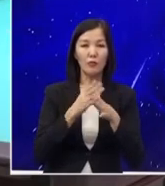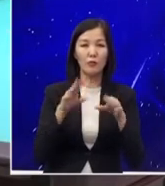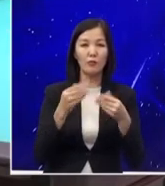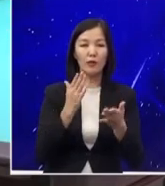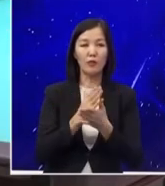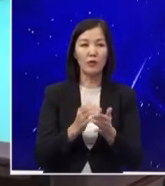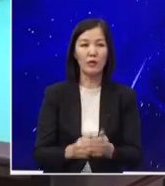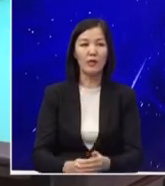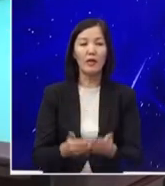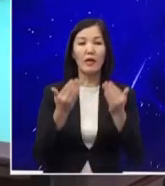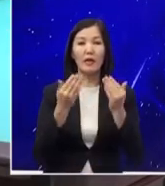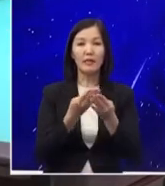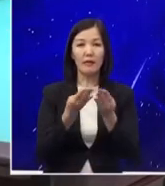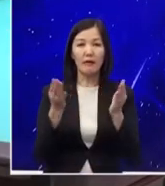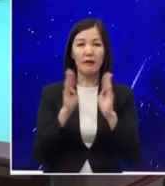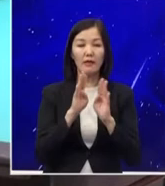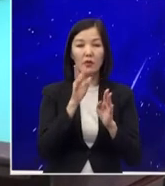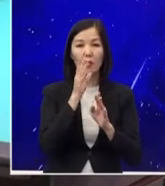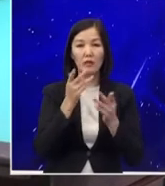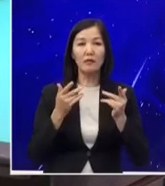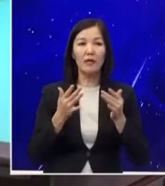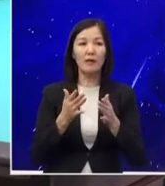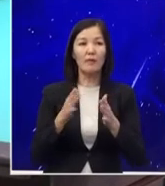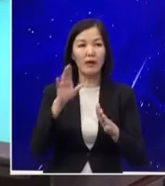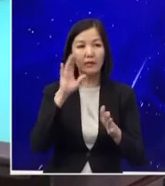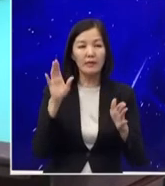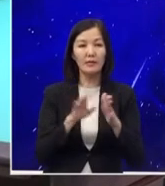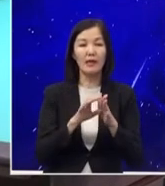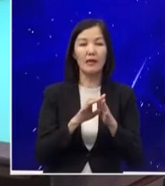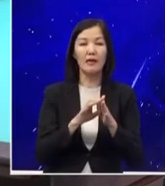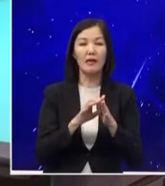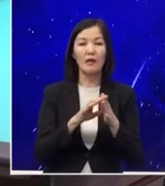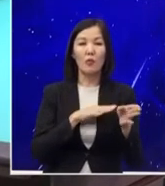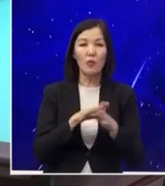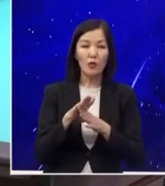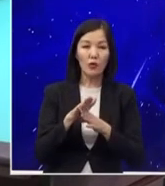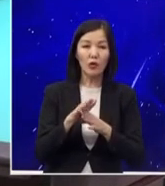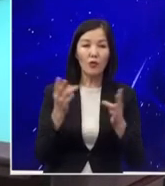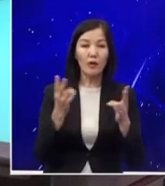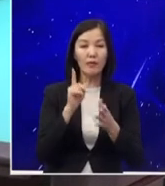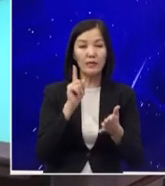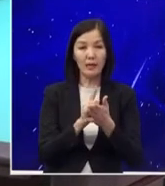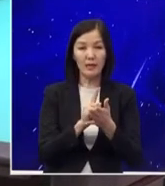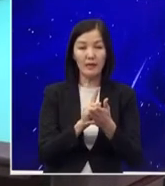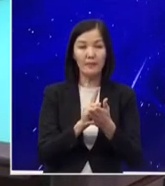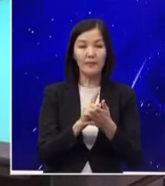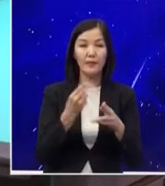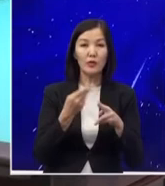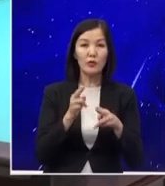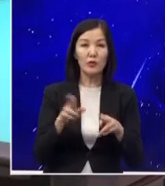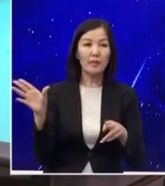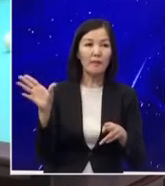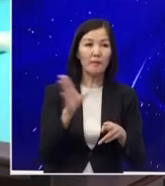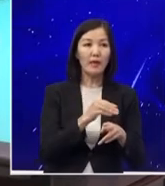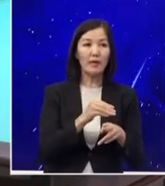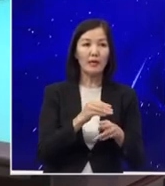кезінде оның талаптарын жаңағы ескермесең тағы болмайды. Сондықтан